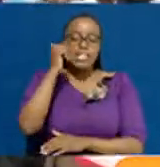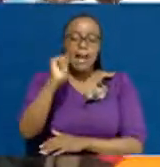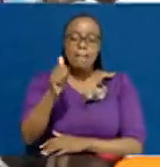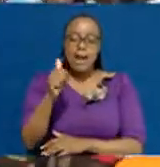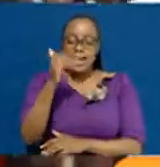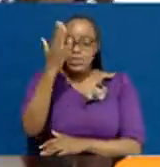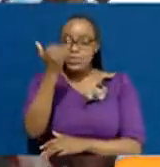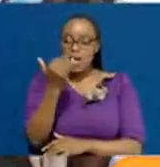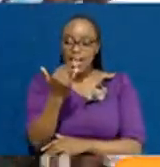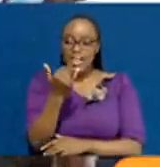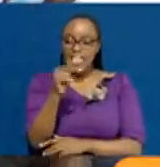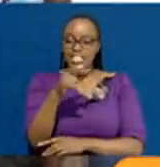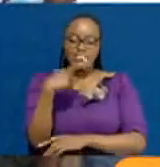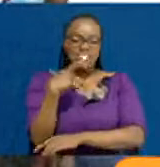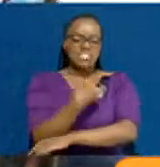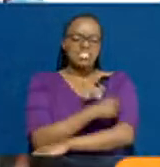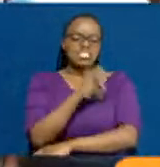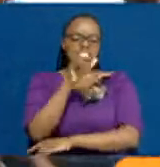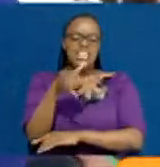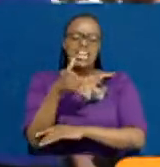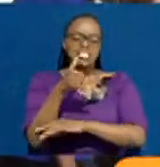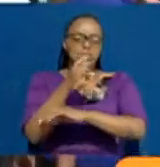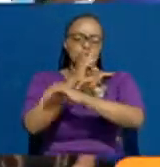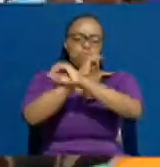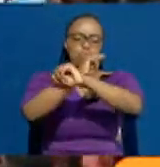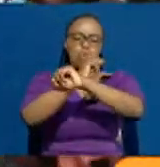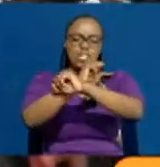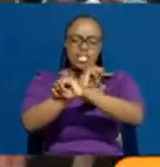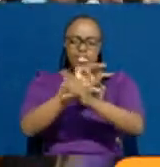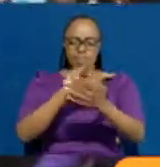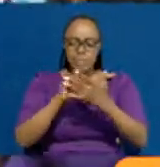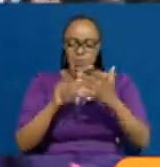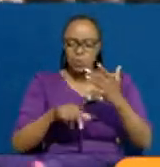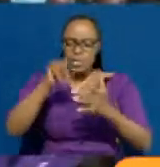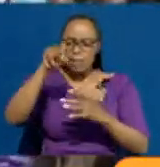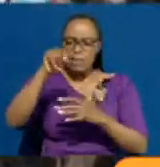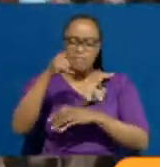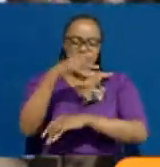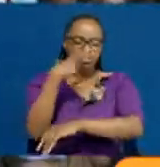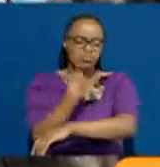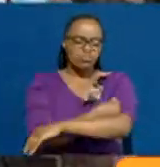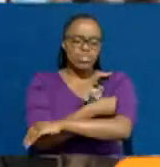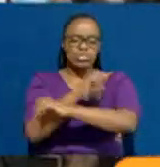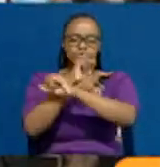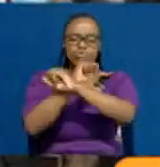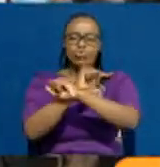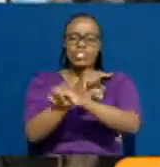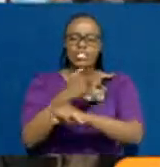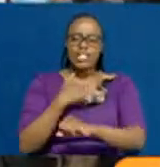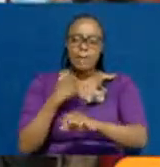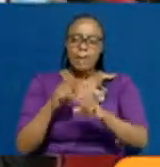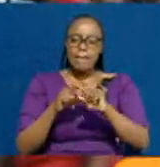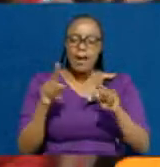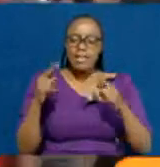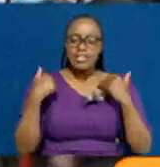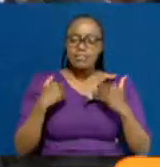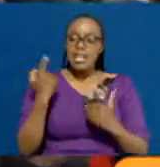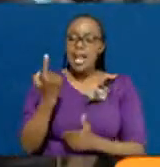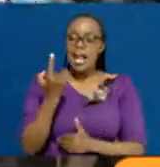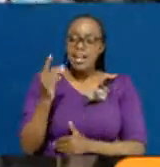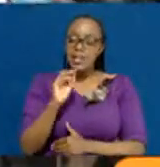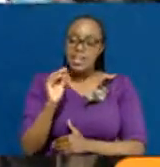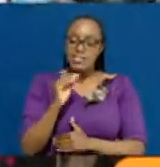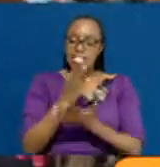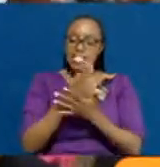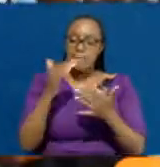ilikuwa ni chanjo tu kuzuia. Kwa hivyo ilikuwa ni lazima ni chanjwe kwa kuzuia. Na haikuwa ni mimi peke yangu, ilikuwa ni